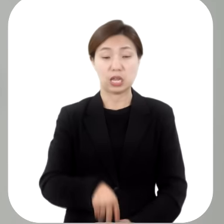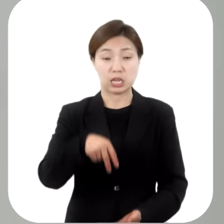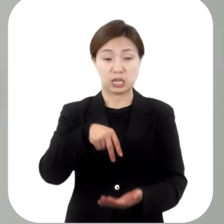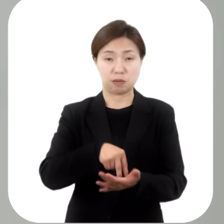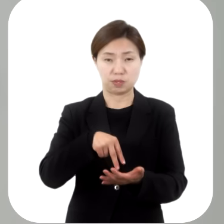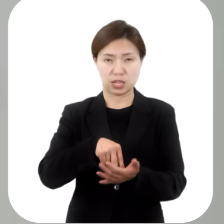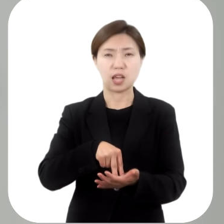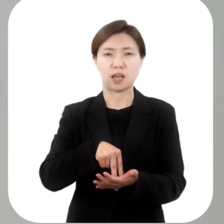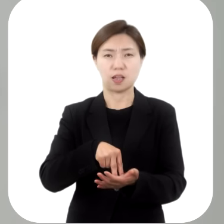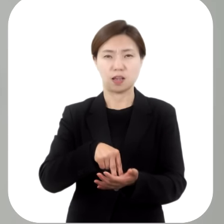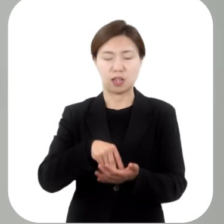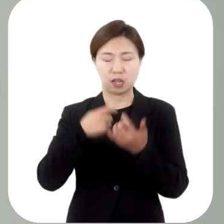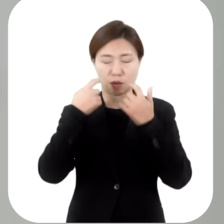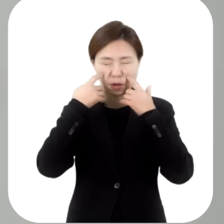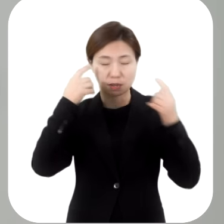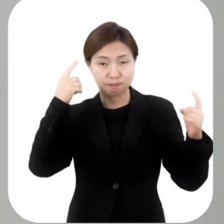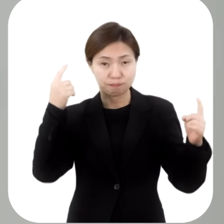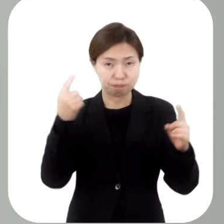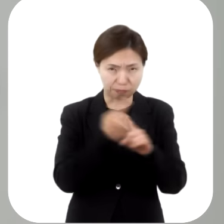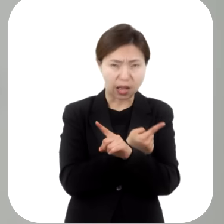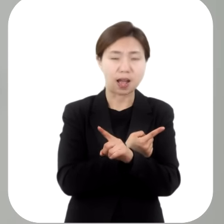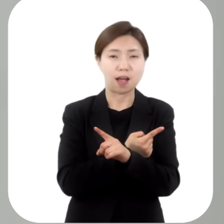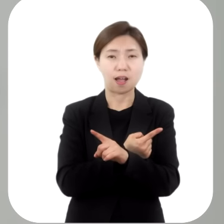그래서 그런 관점을 가지고